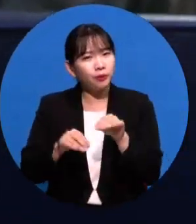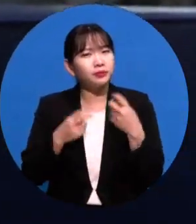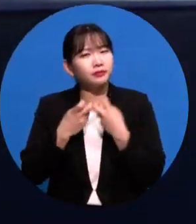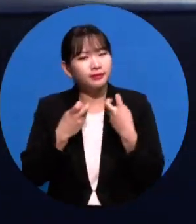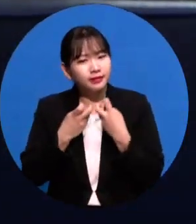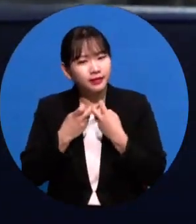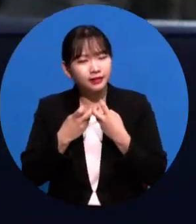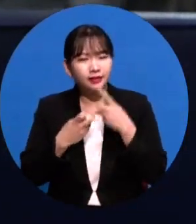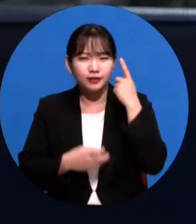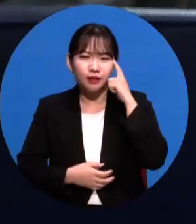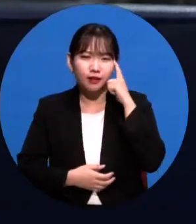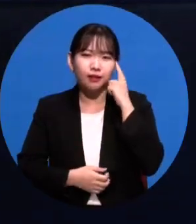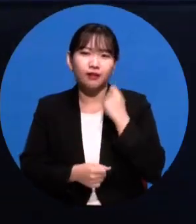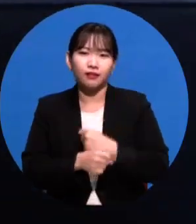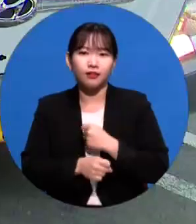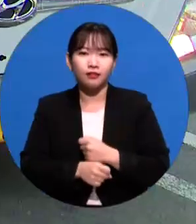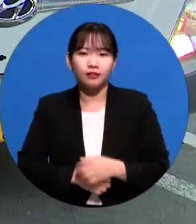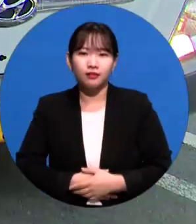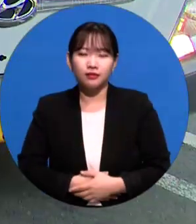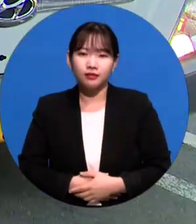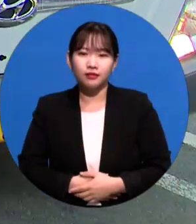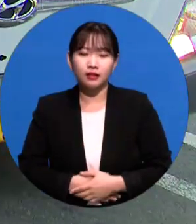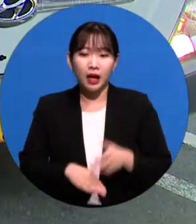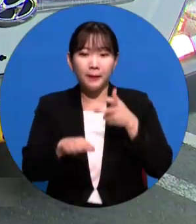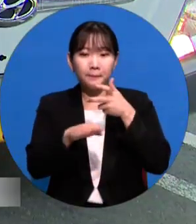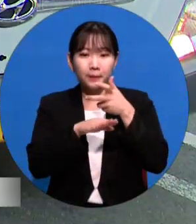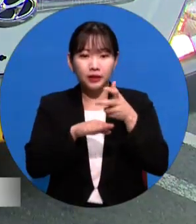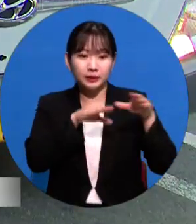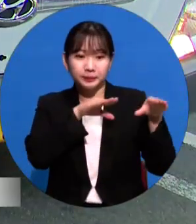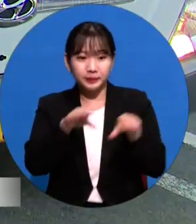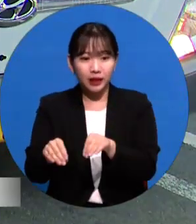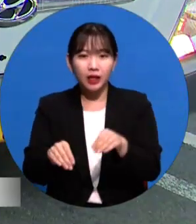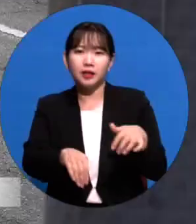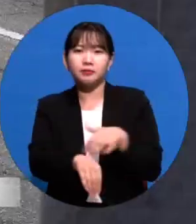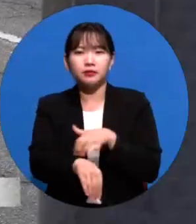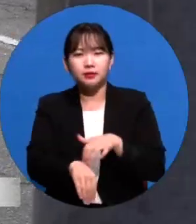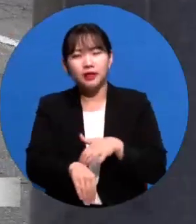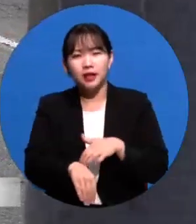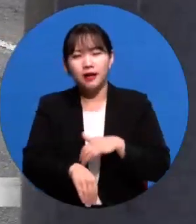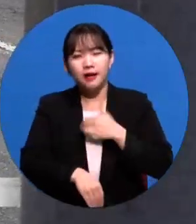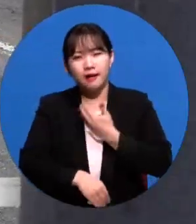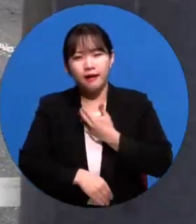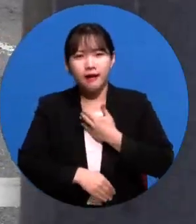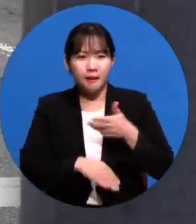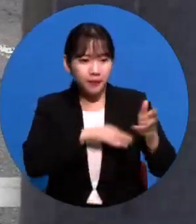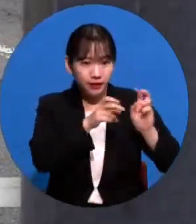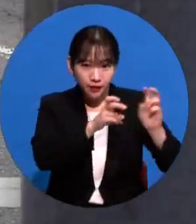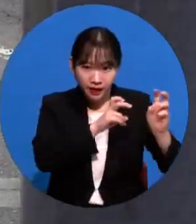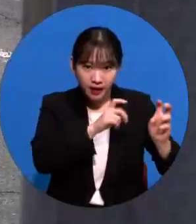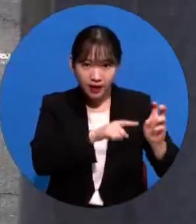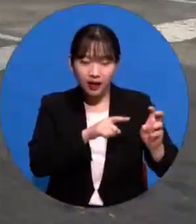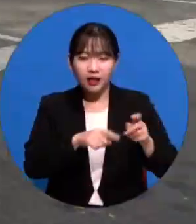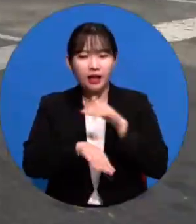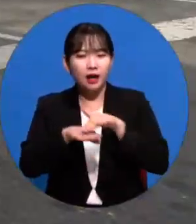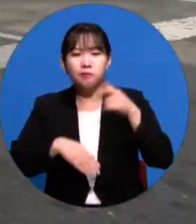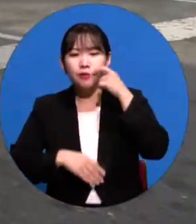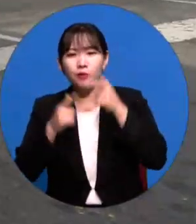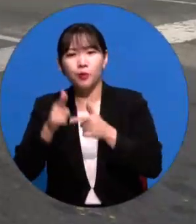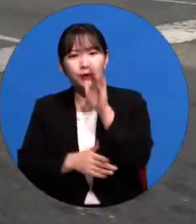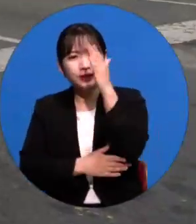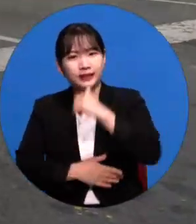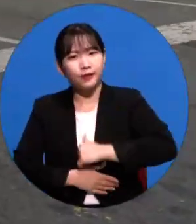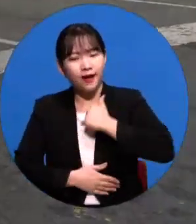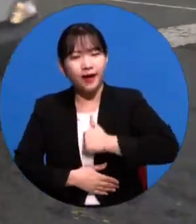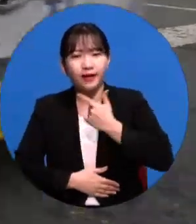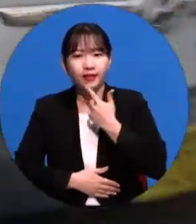다니면 어떡하지 싶은 게 또 있긴 해요. 버스 운행 중단으로 불편을 초래했던 버스 회사와 이를 해결하지 못한 목포시 등에